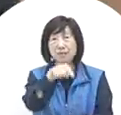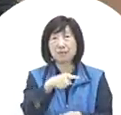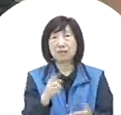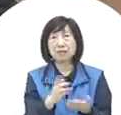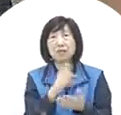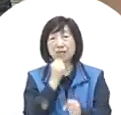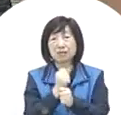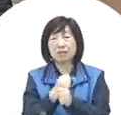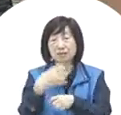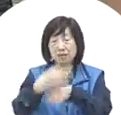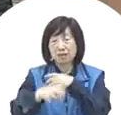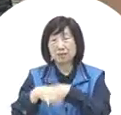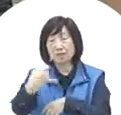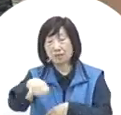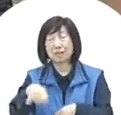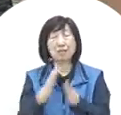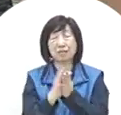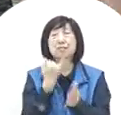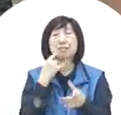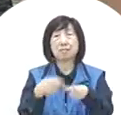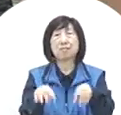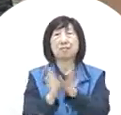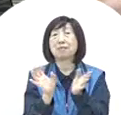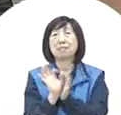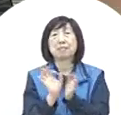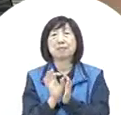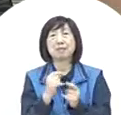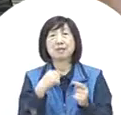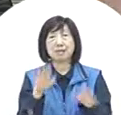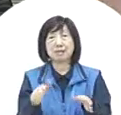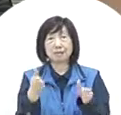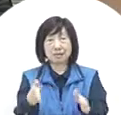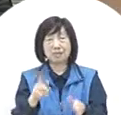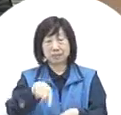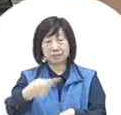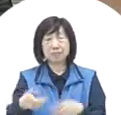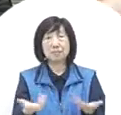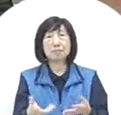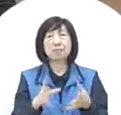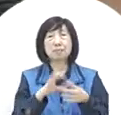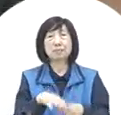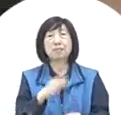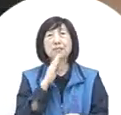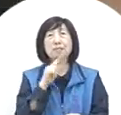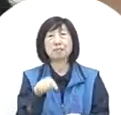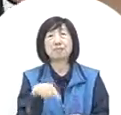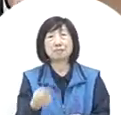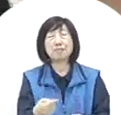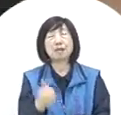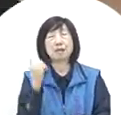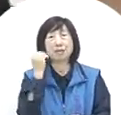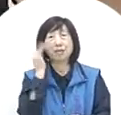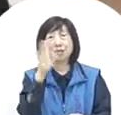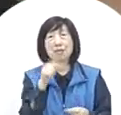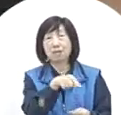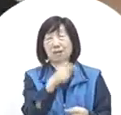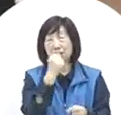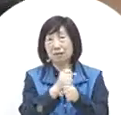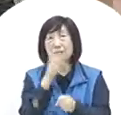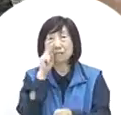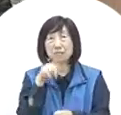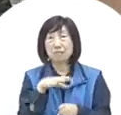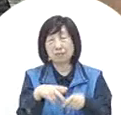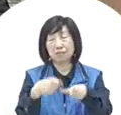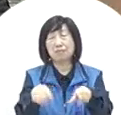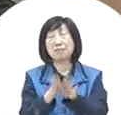讲这几点。哎，好，我现在要讲下一个下一件。哎，跟这个案件，市长，我因为我现在占用到其他议员的时间， 没关系啦。如果说同仁有做错，你也可以公开